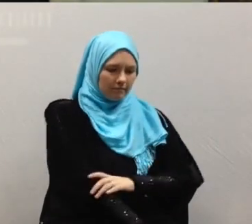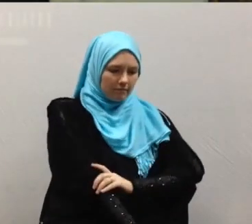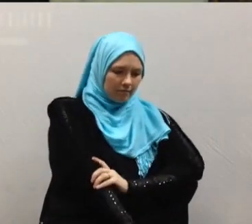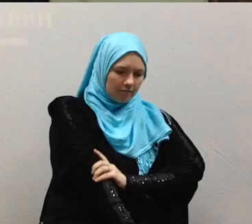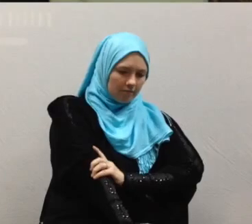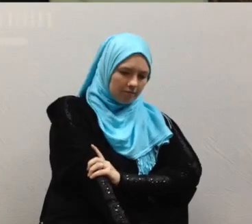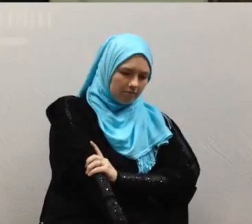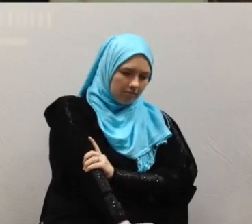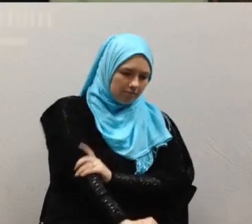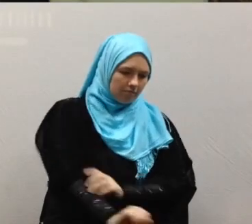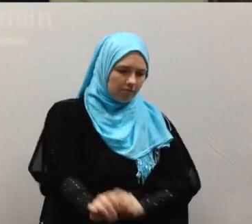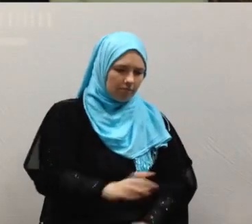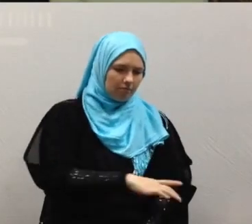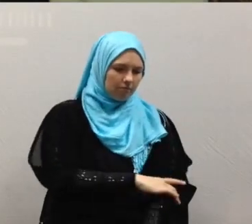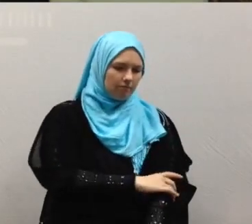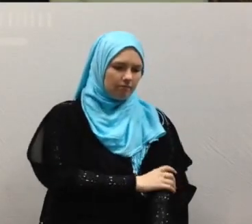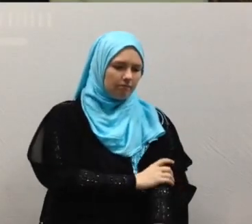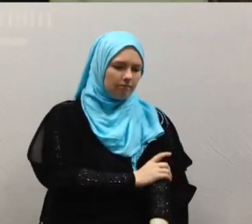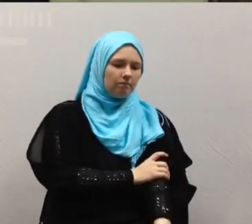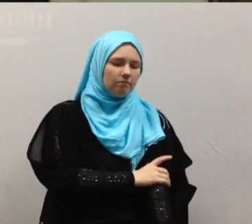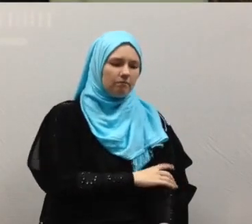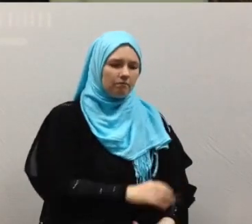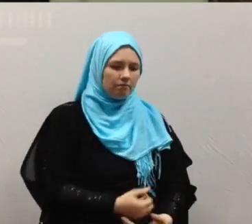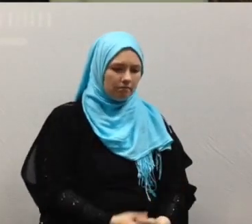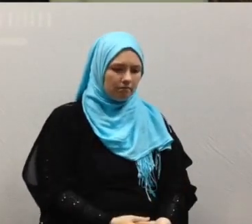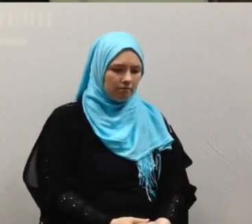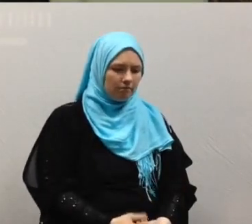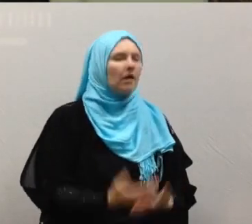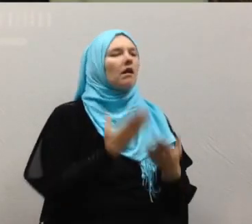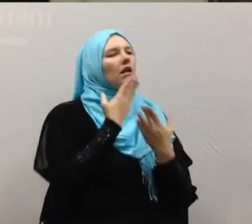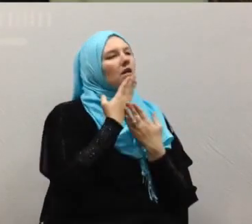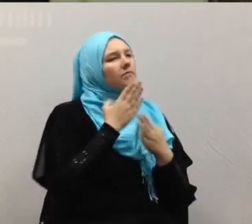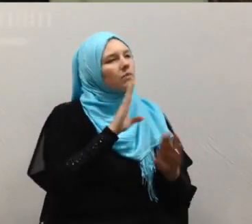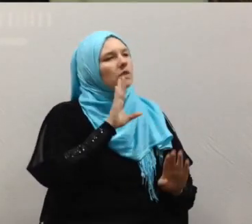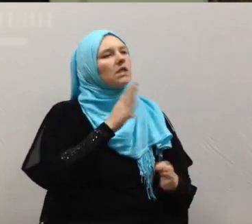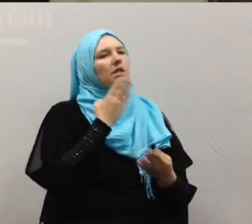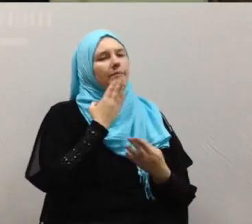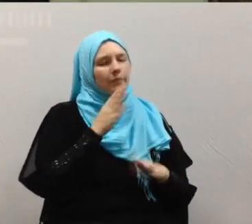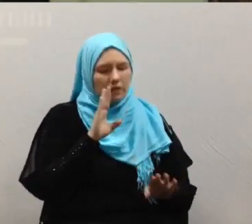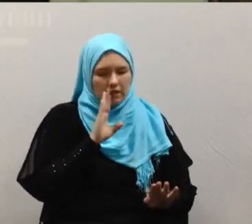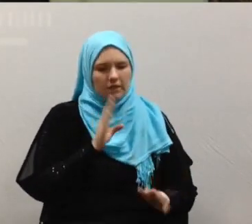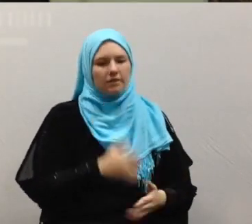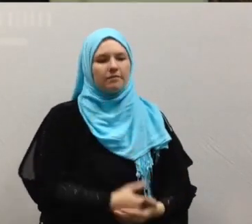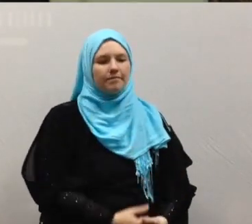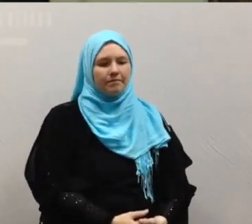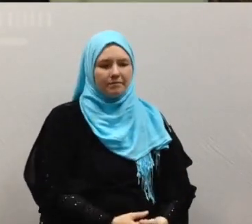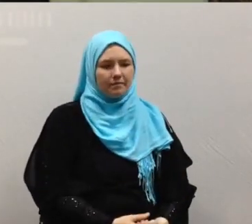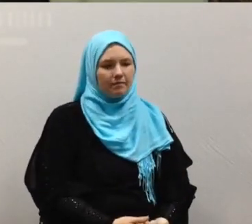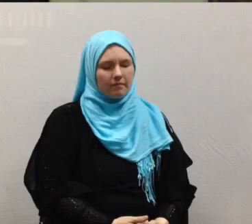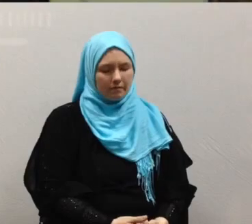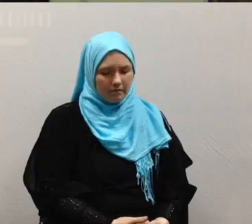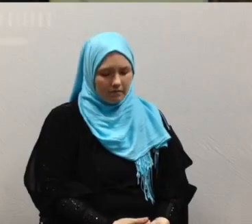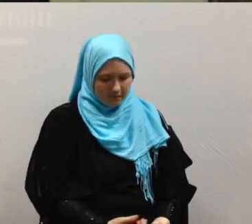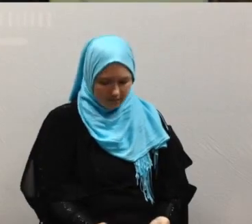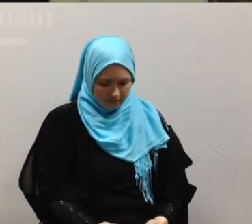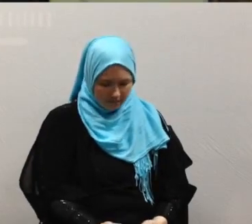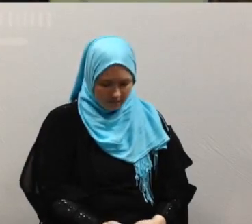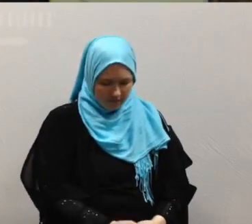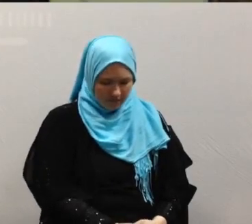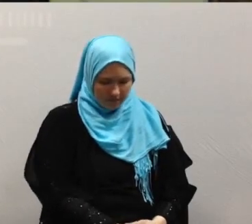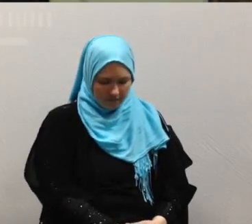الحمد لله وكفى والصلاة والسلام على عباده الذين اصطفى وأشهد أن لا إله إلا الله وحده لا شريك